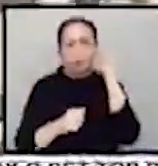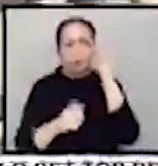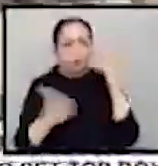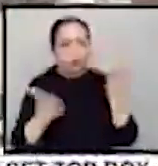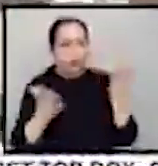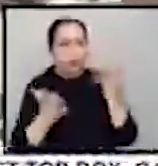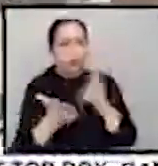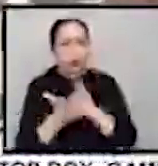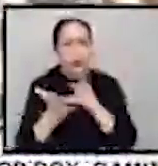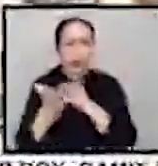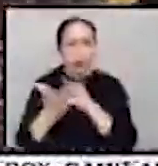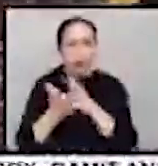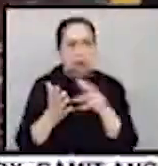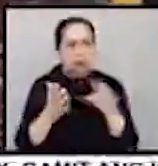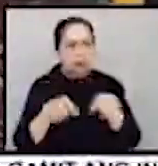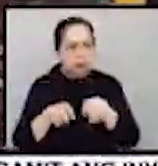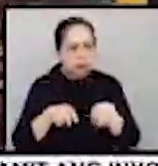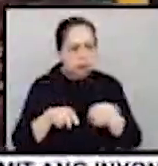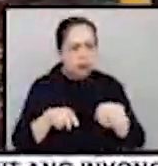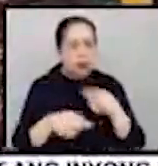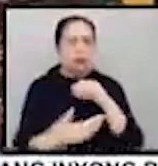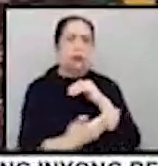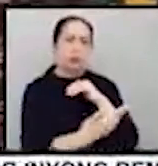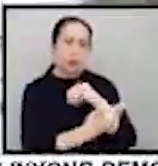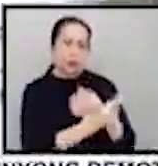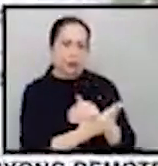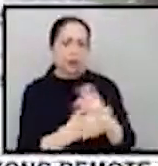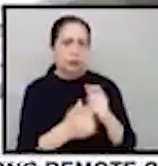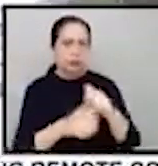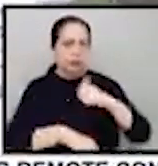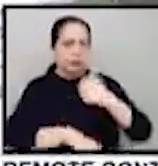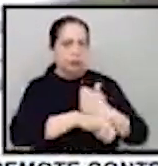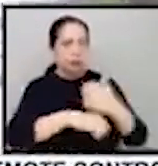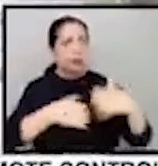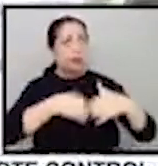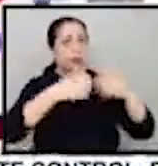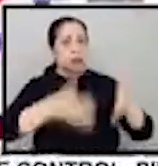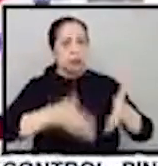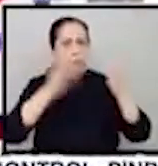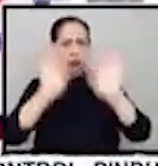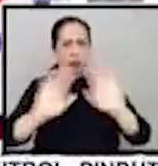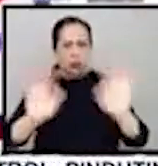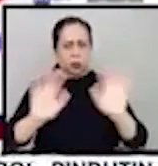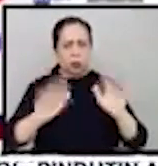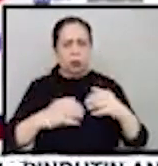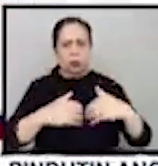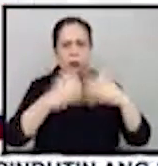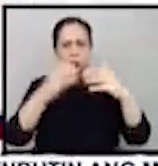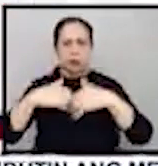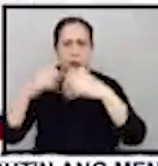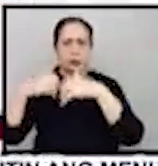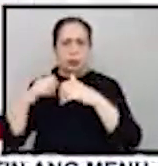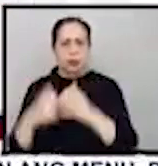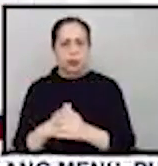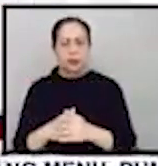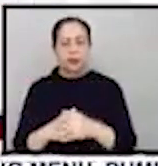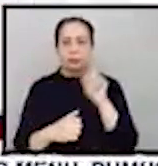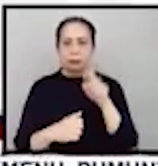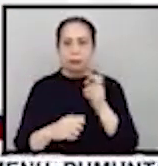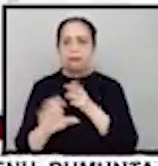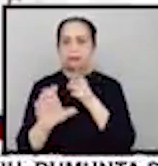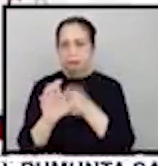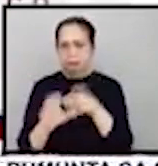fault system upang maiwasan ang pagtatayo ng mga gusali at tahanan dito. Kailangan natin mag-participate dyan regularly